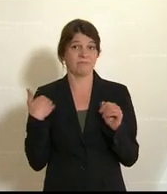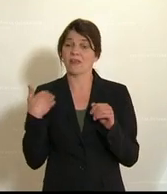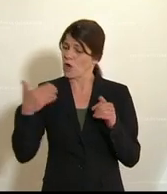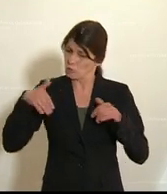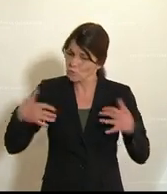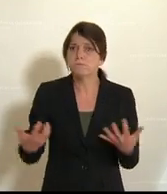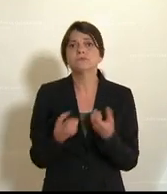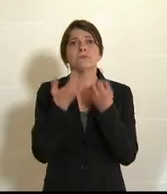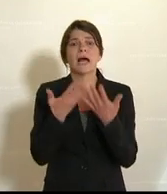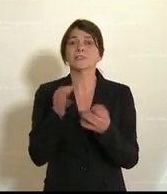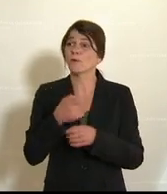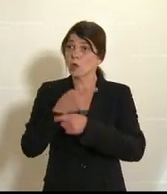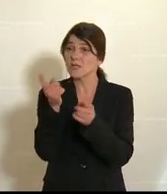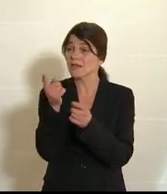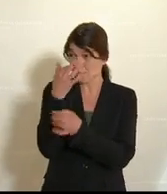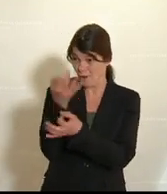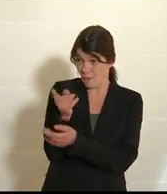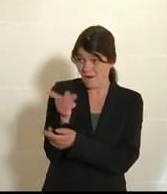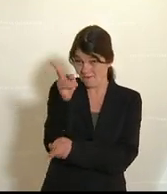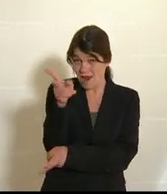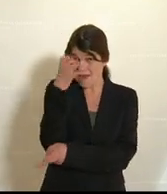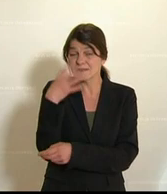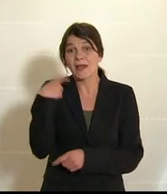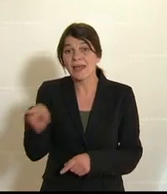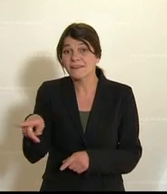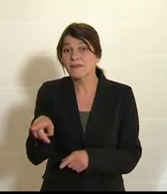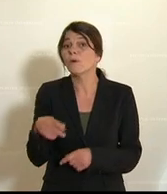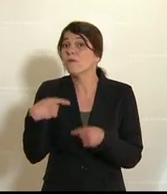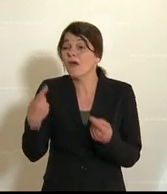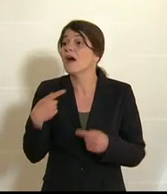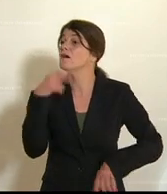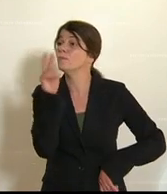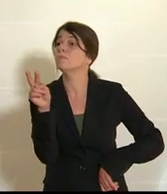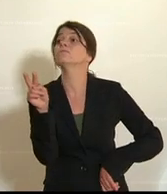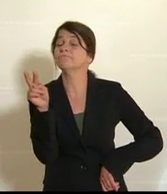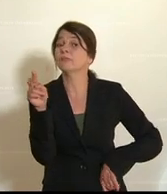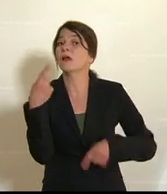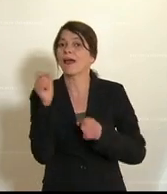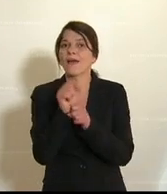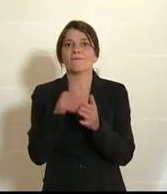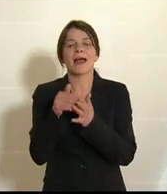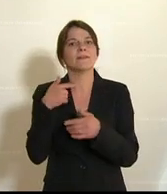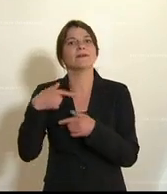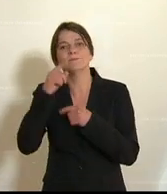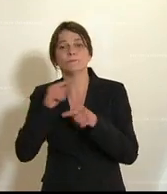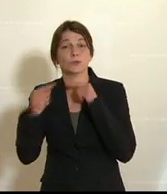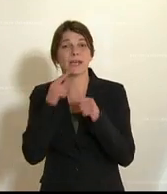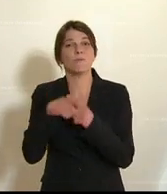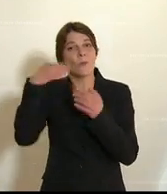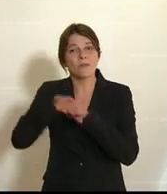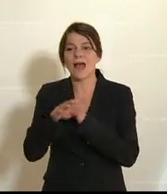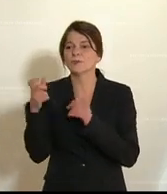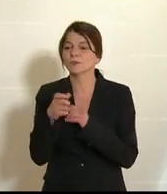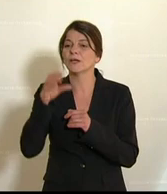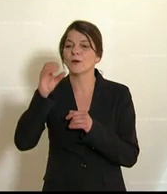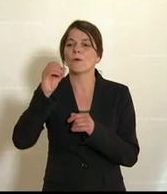eingerichtet werden muss. Und das ist für Sie die Nagelprobe, ob Sie das wirklich ernst meinen. Und dann können wir weiterreden im Unterausschuss KOFAG.